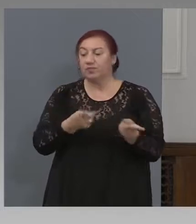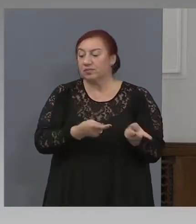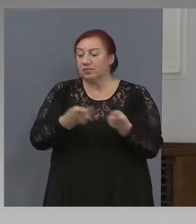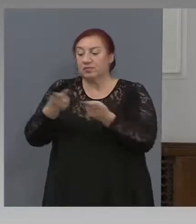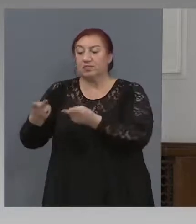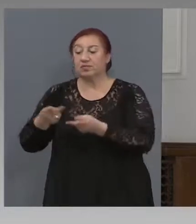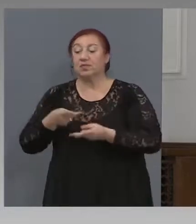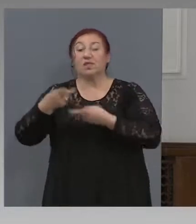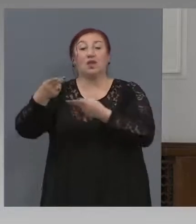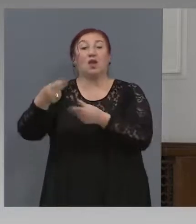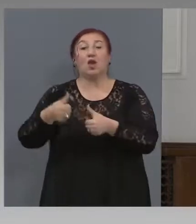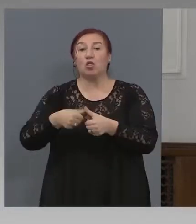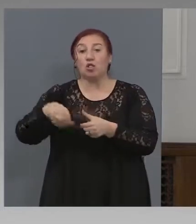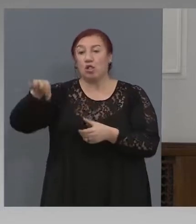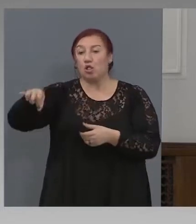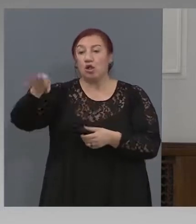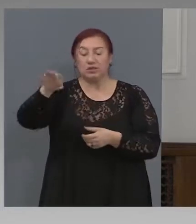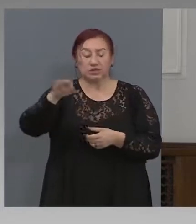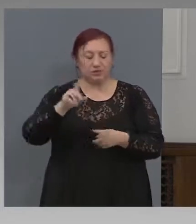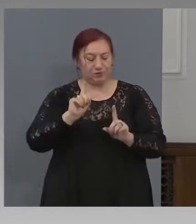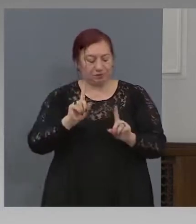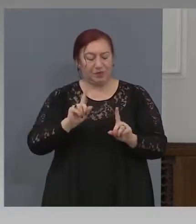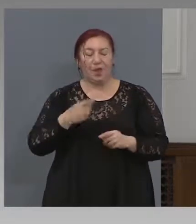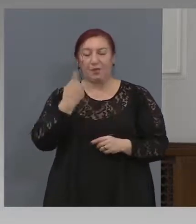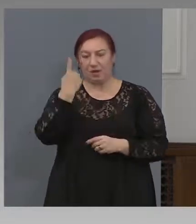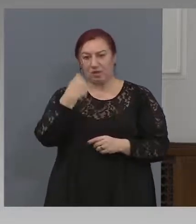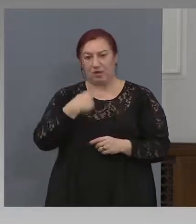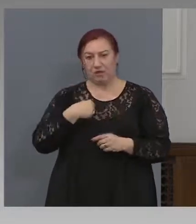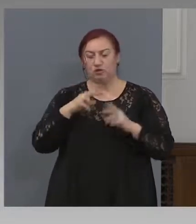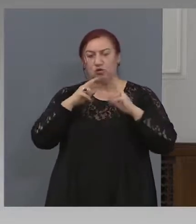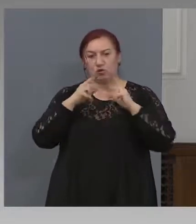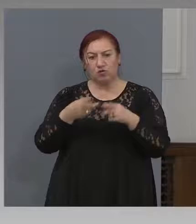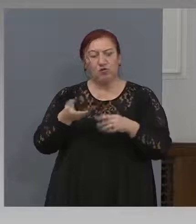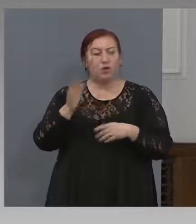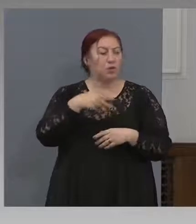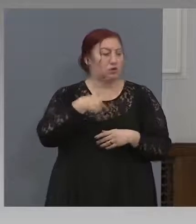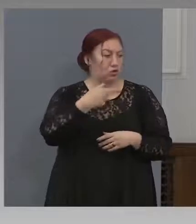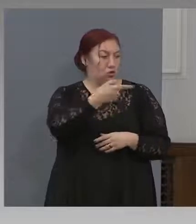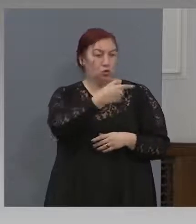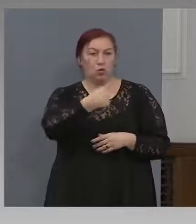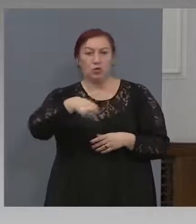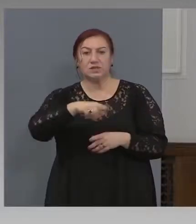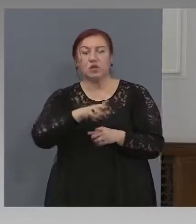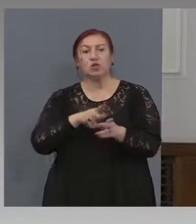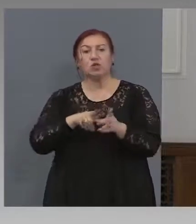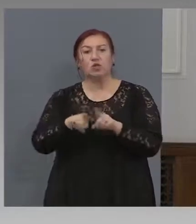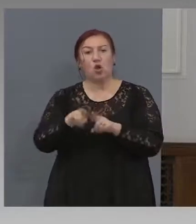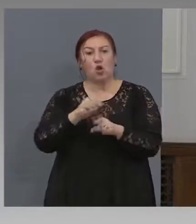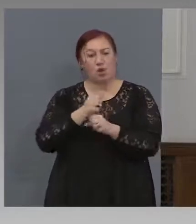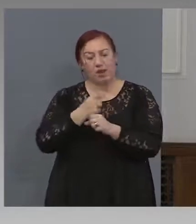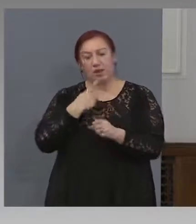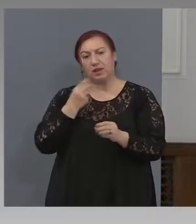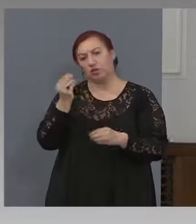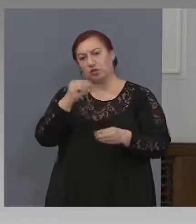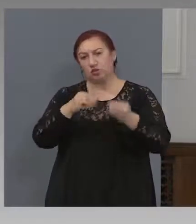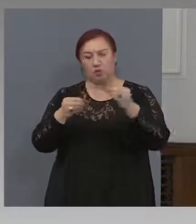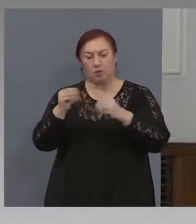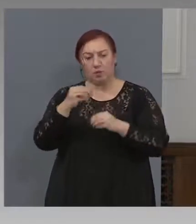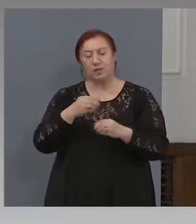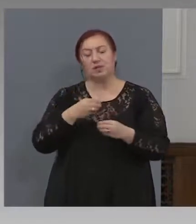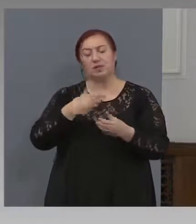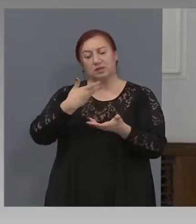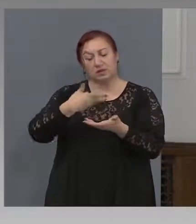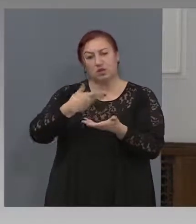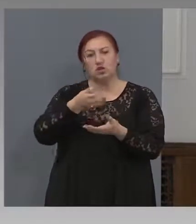да ги разберем. Първо аз ще отговоря, после който иска да допълни от колегите и да изложи визията